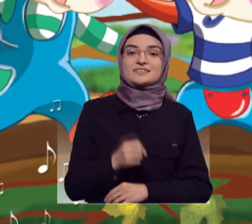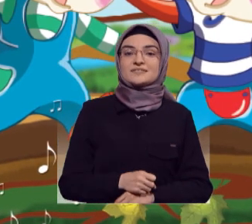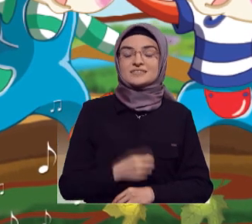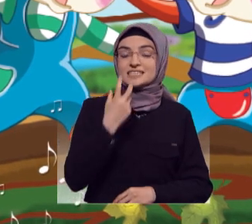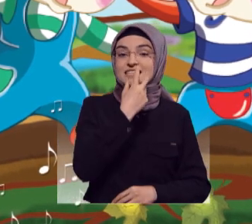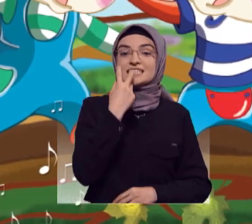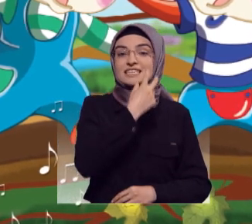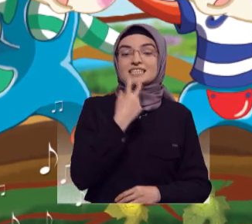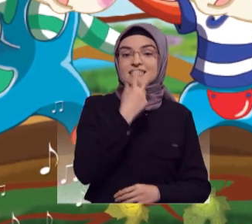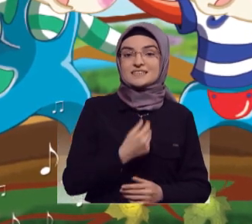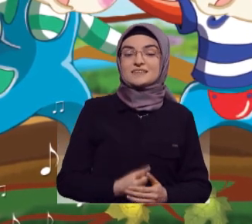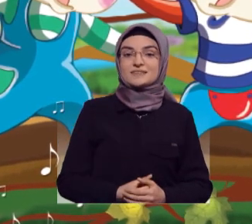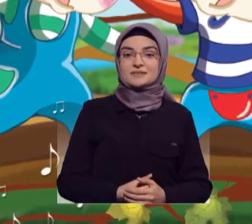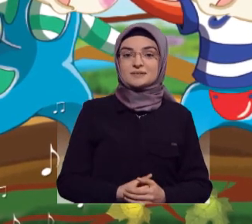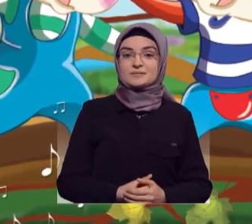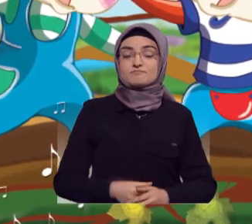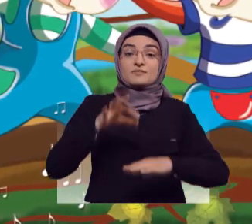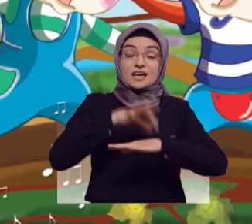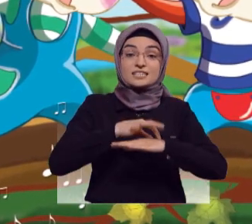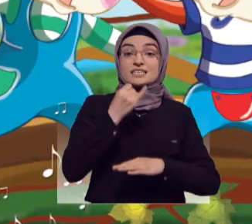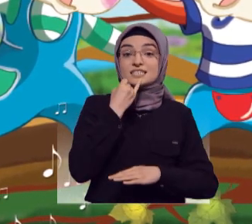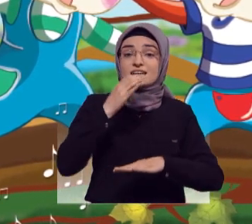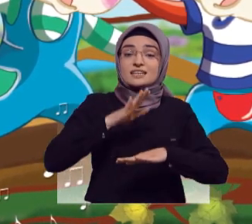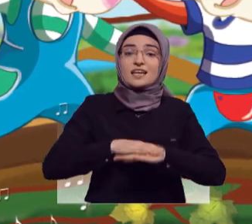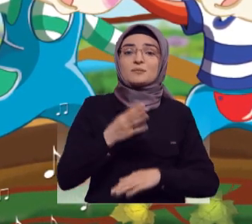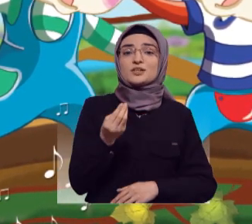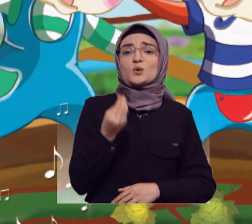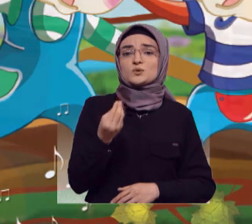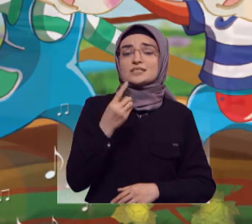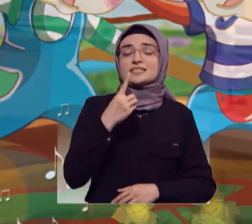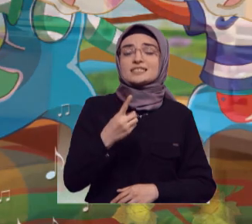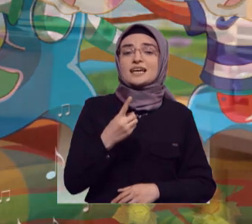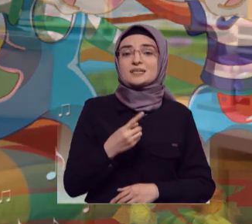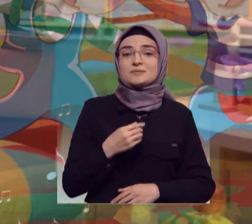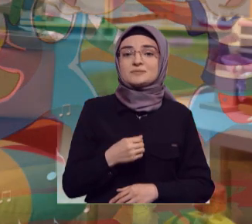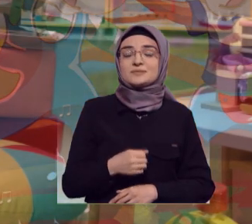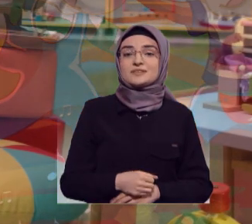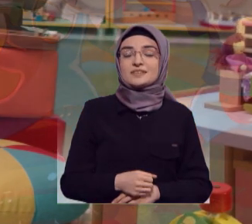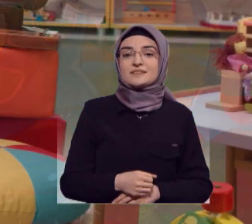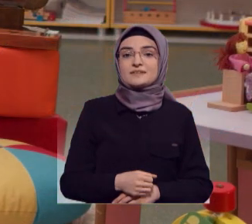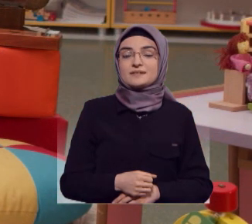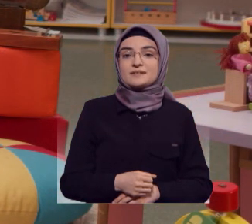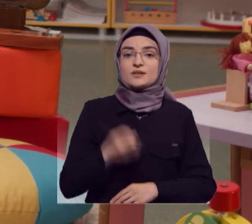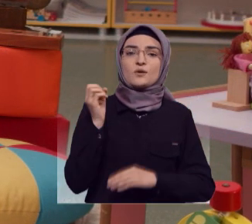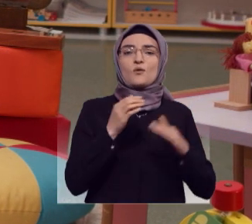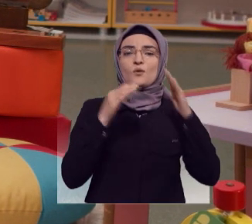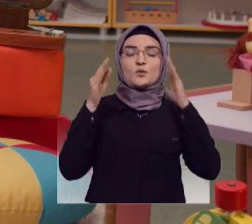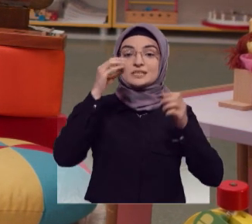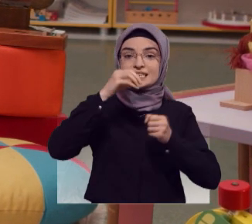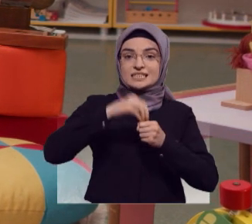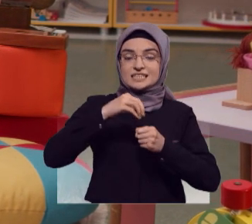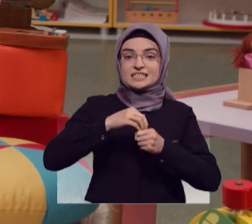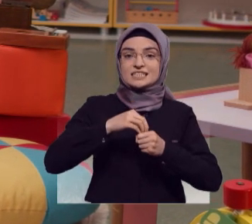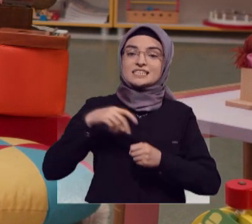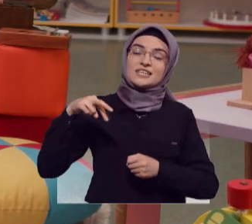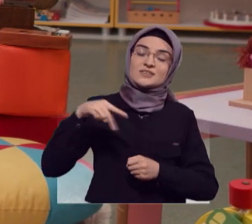atlarlar. Lari lare laram. Hasta ziyareti etmek ne güzel bir olay diye ormanın